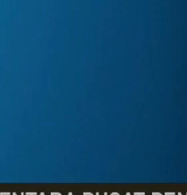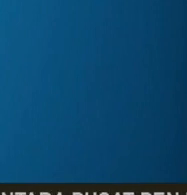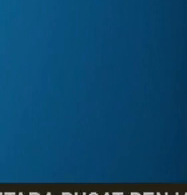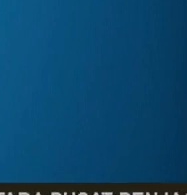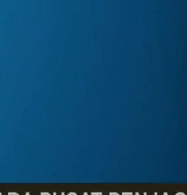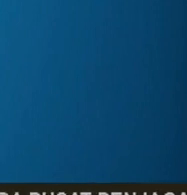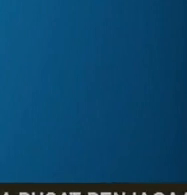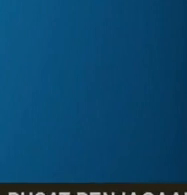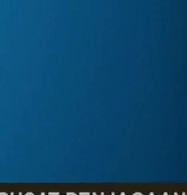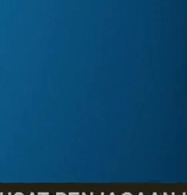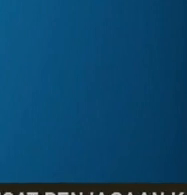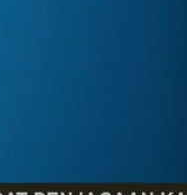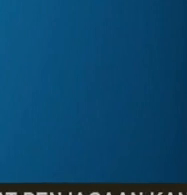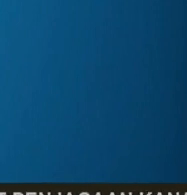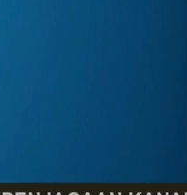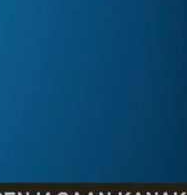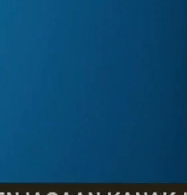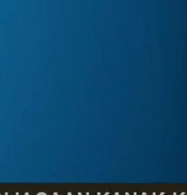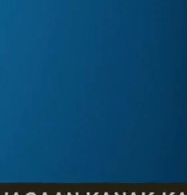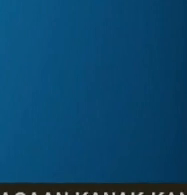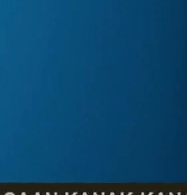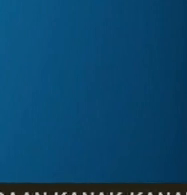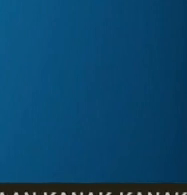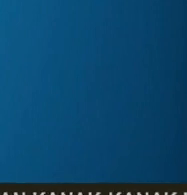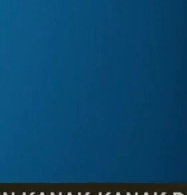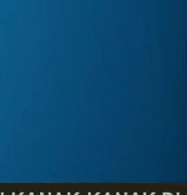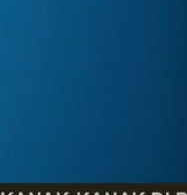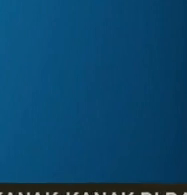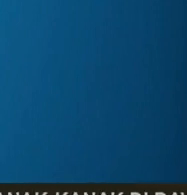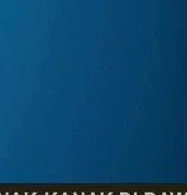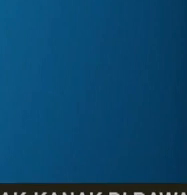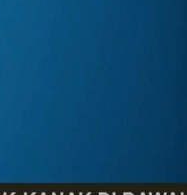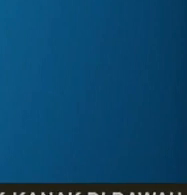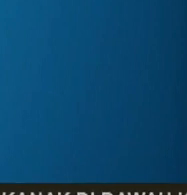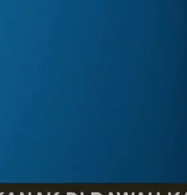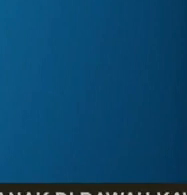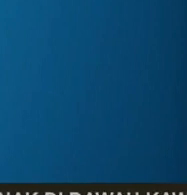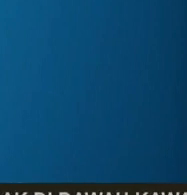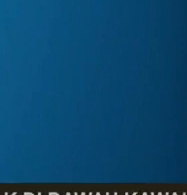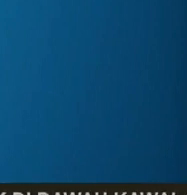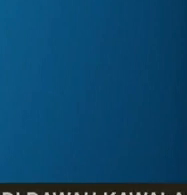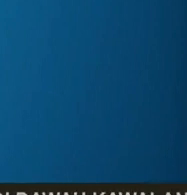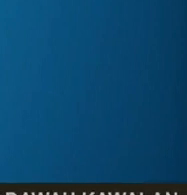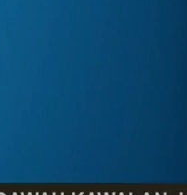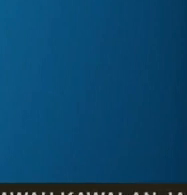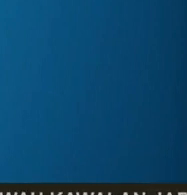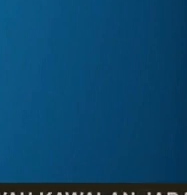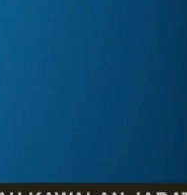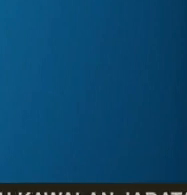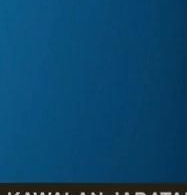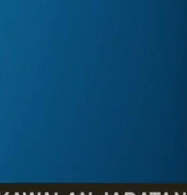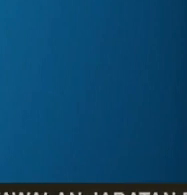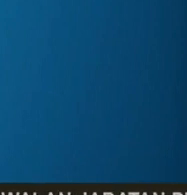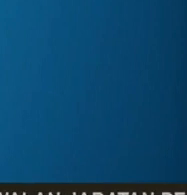0704 atau 238 4016 atau email Centered